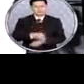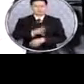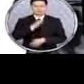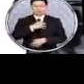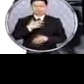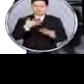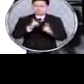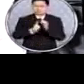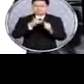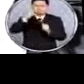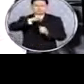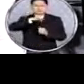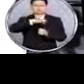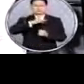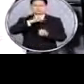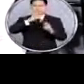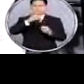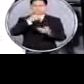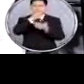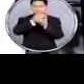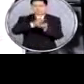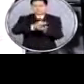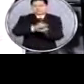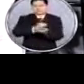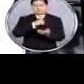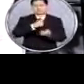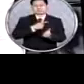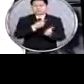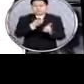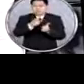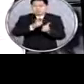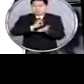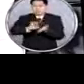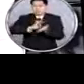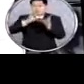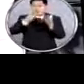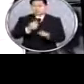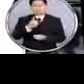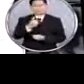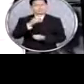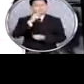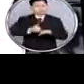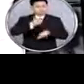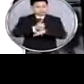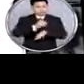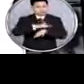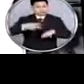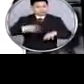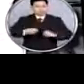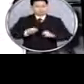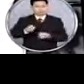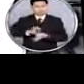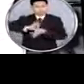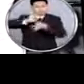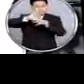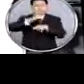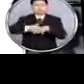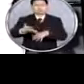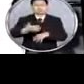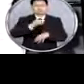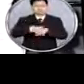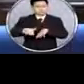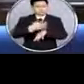台湾的电价过低，民众没有省电的一个诱因。若您当选，未来在4年内，你会大幅提高电价吗？请